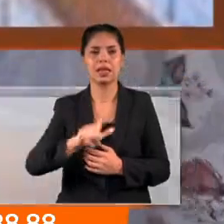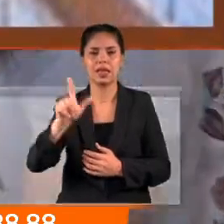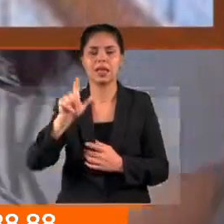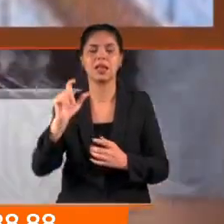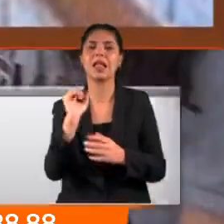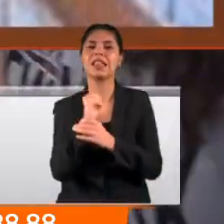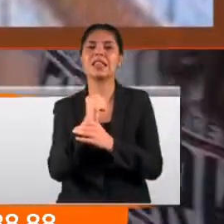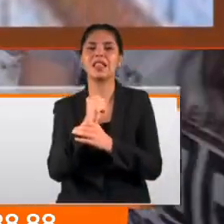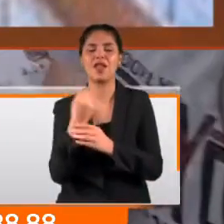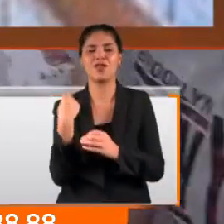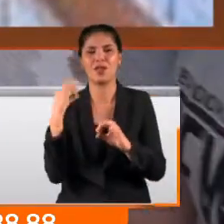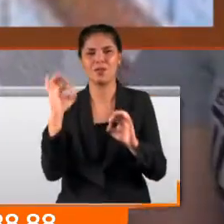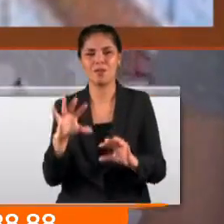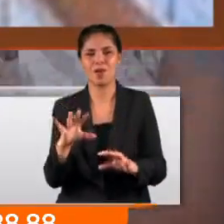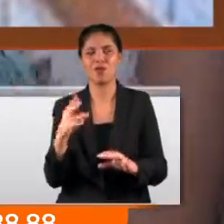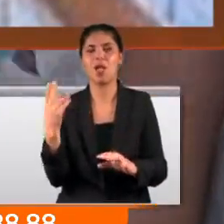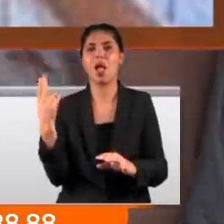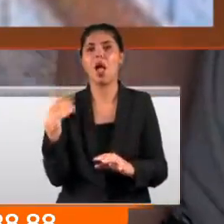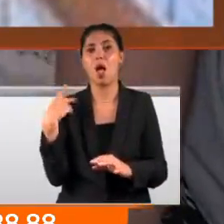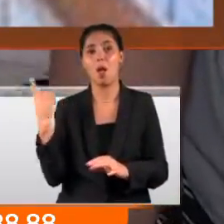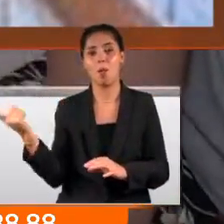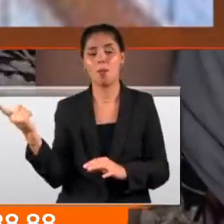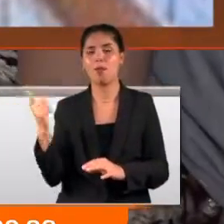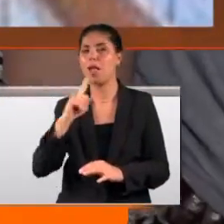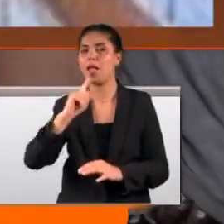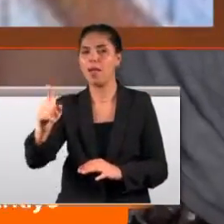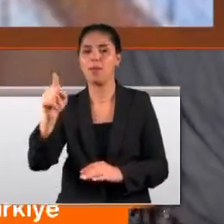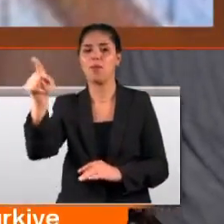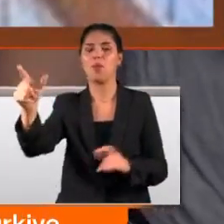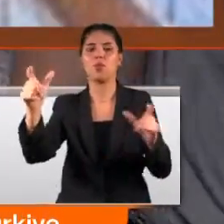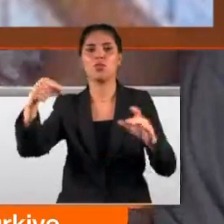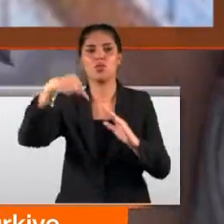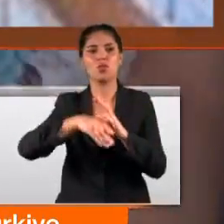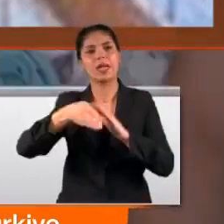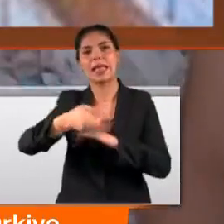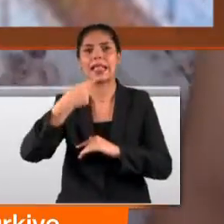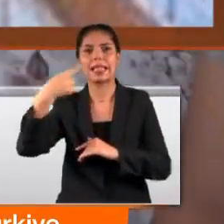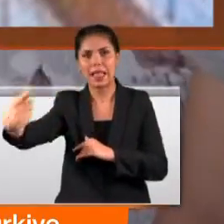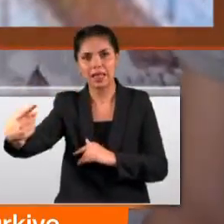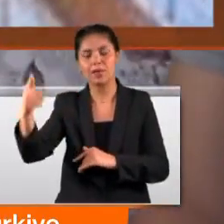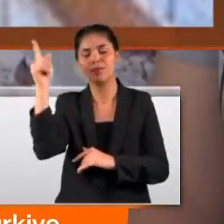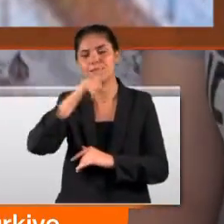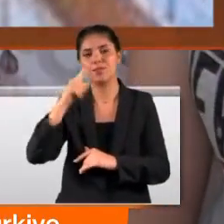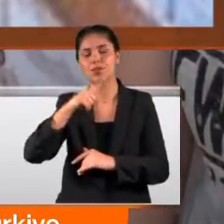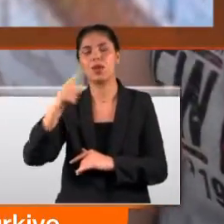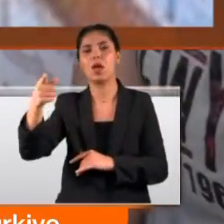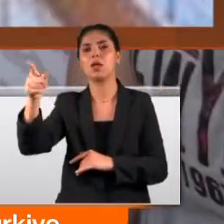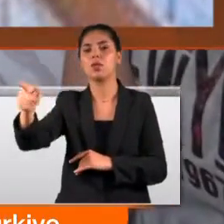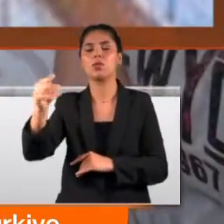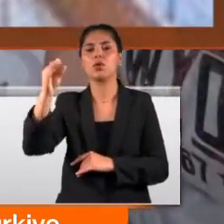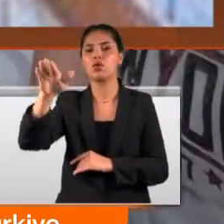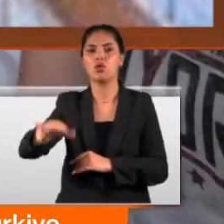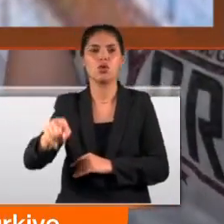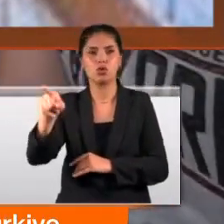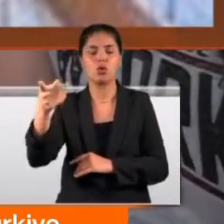staja yeni başlamıştı. Birim amiri onu kanalizasyon kuyusuna indirdi. İşte burada yaşanan ihmalkarlık nedeniyle İsmet